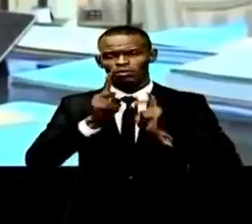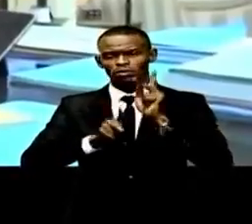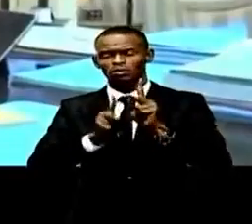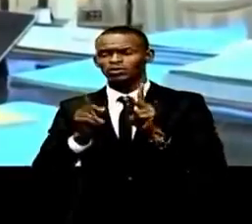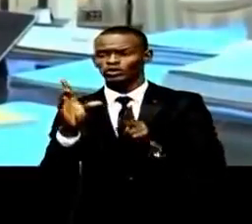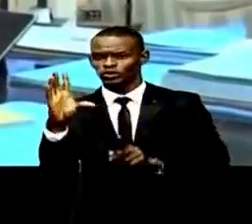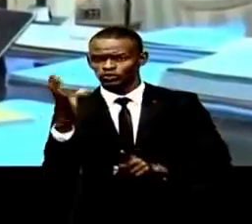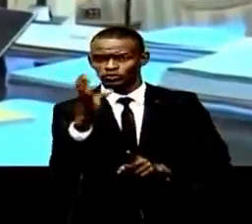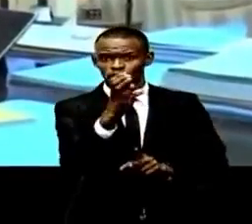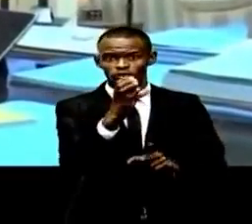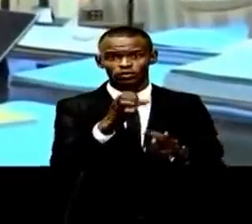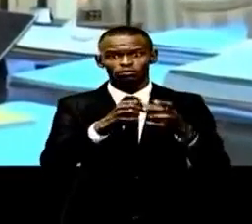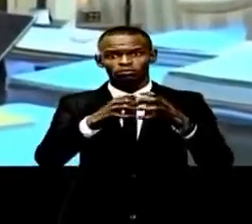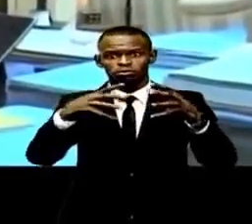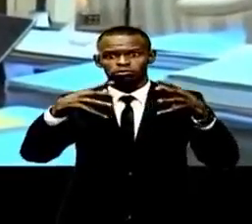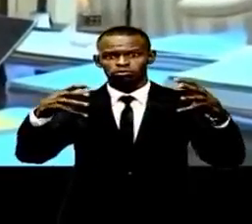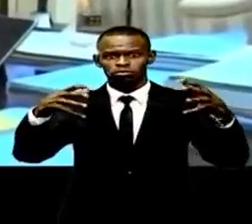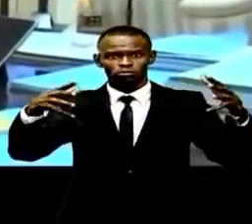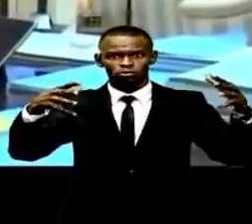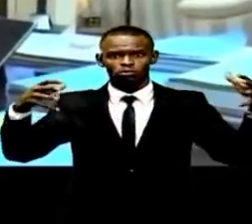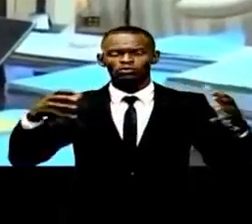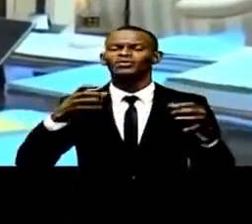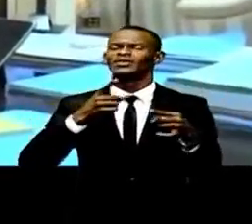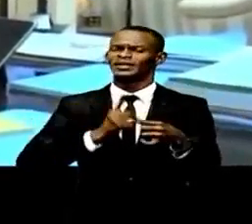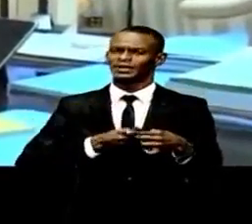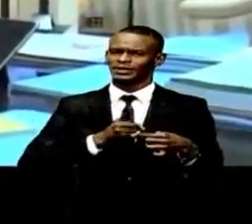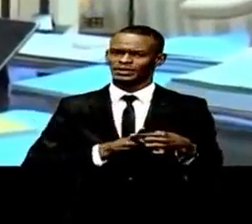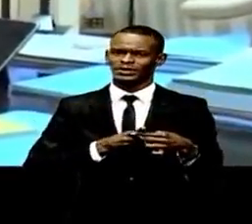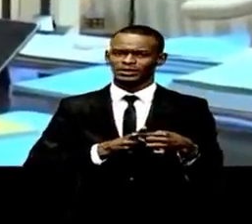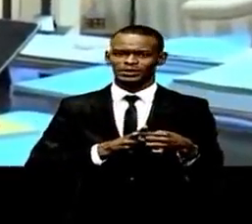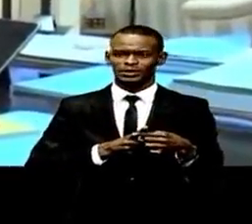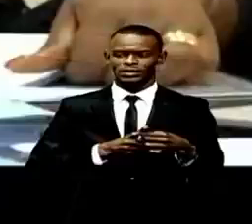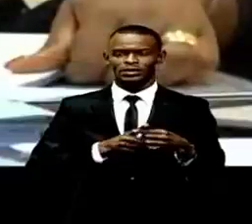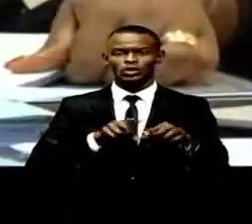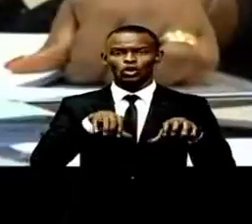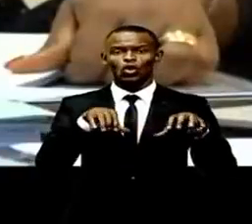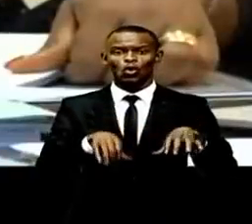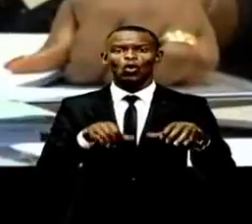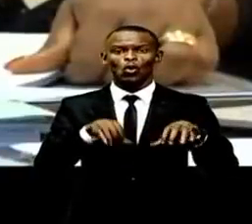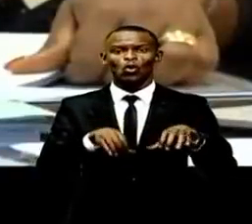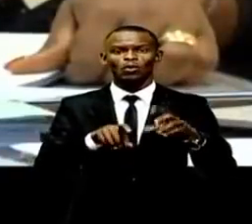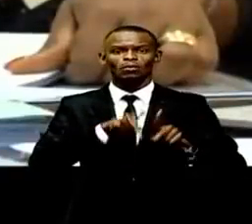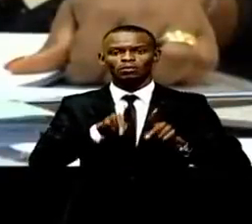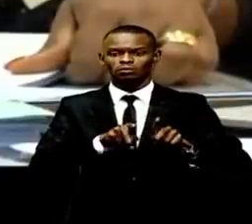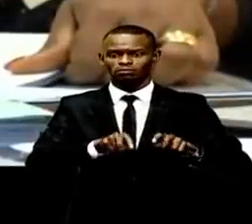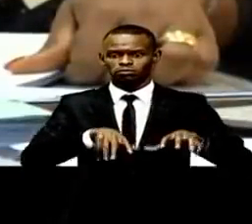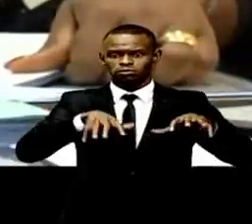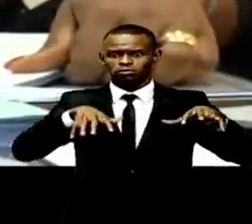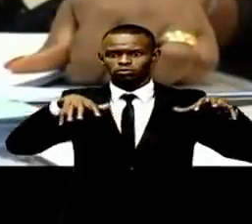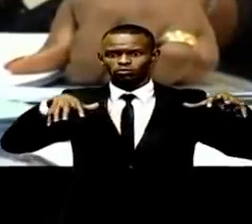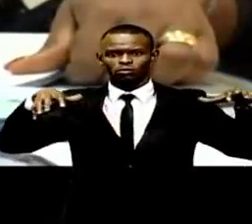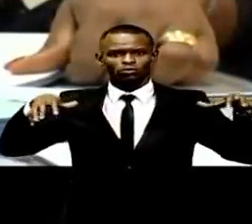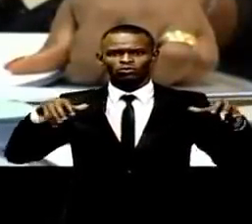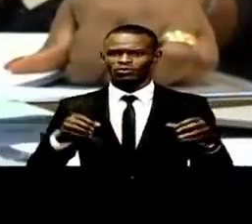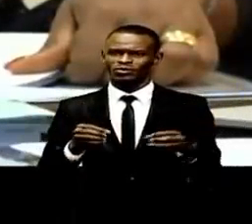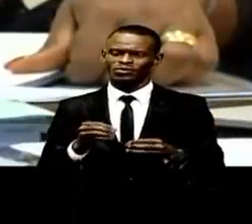rapide. Pendant que la croissance démographique est en hausse, le volume de production locale est en baisse.